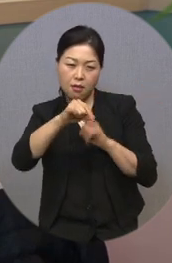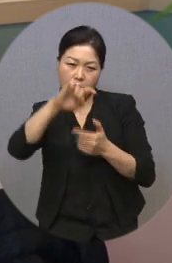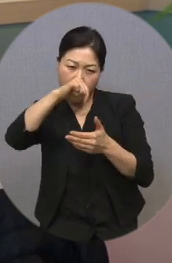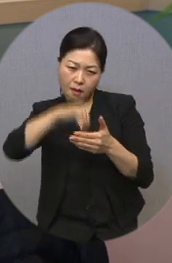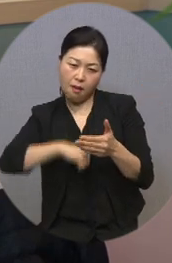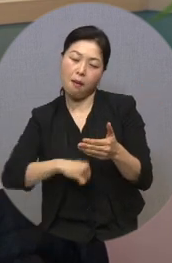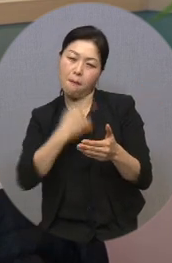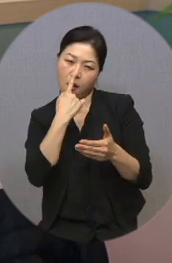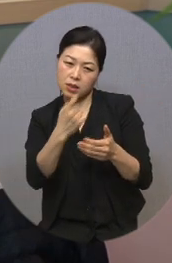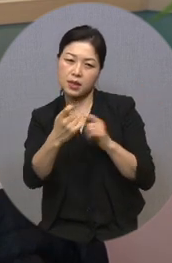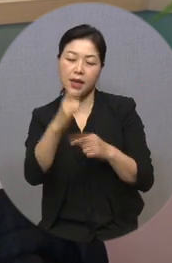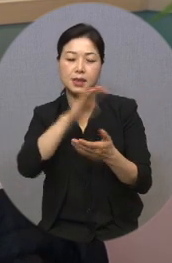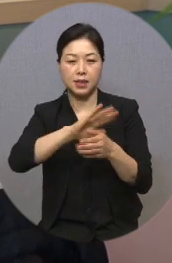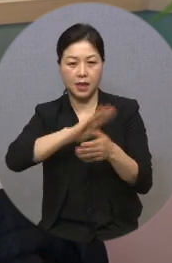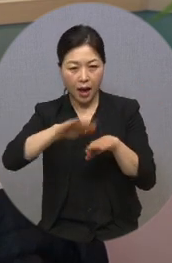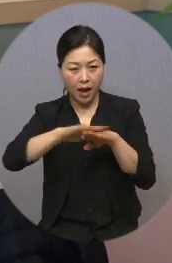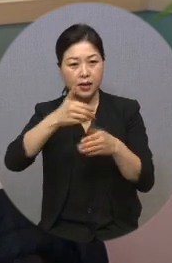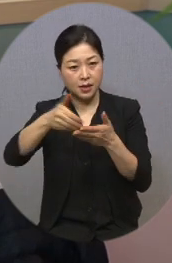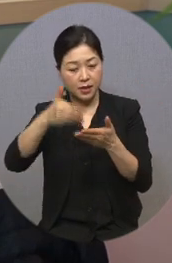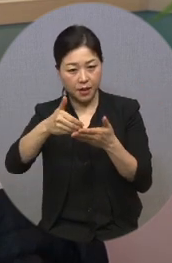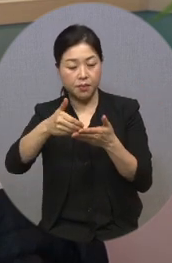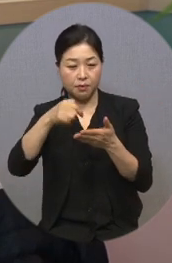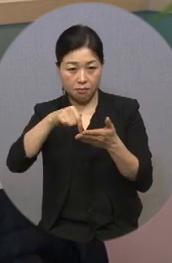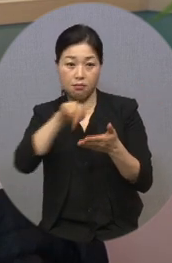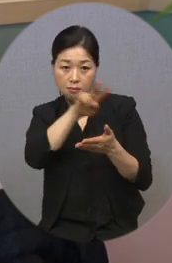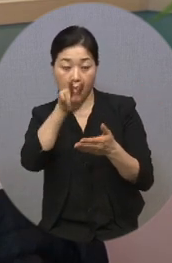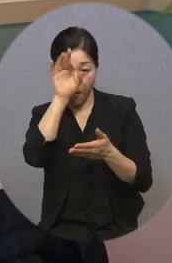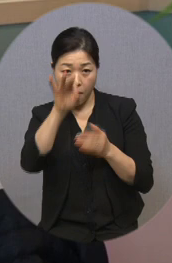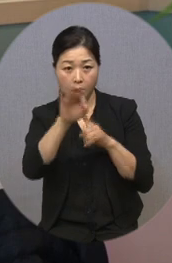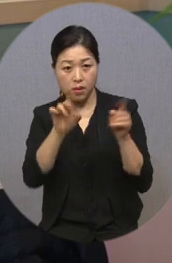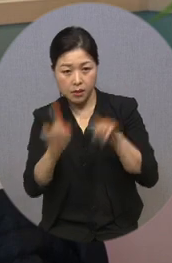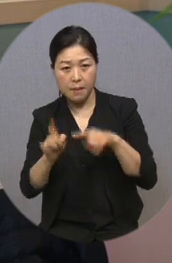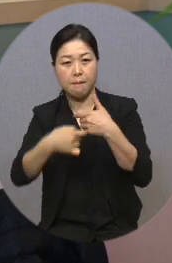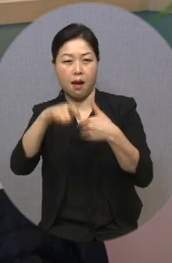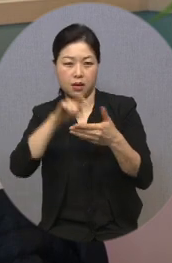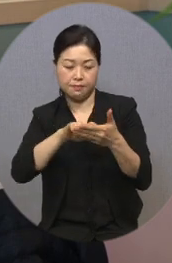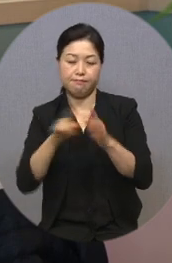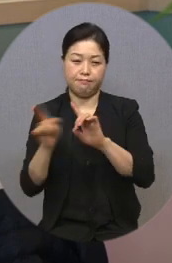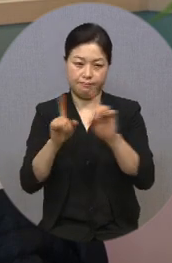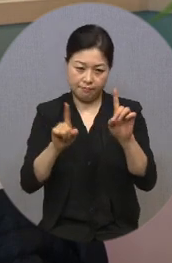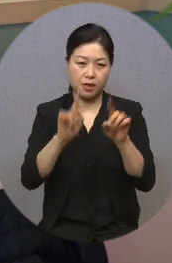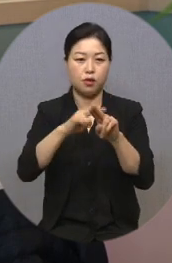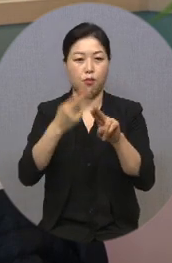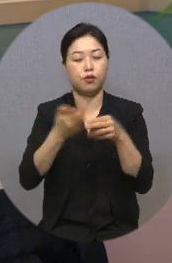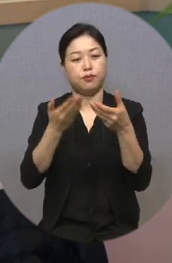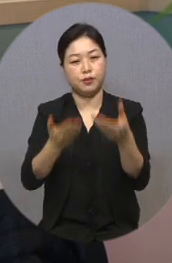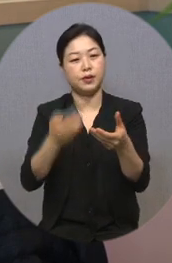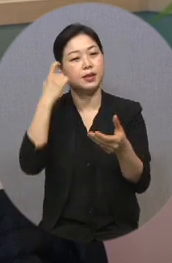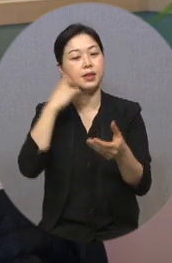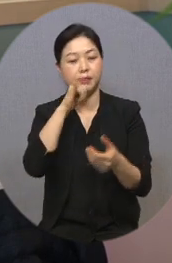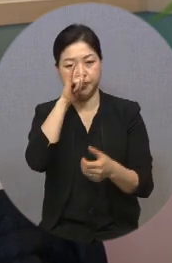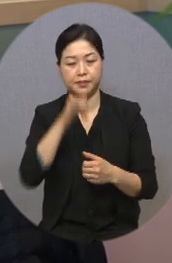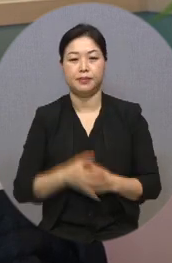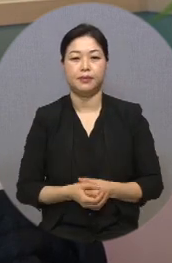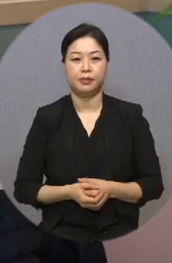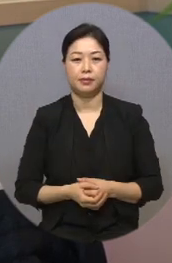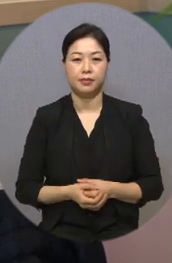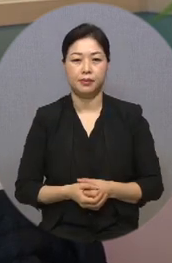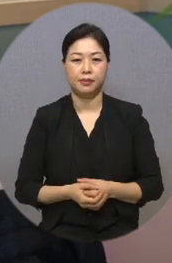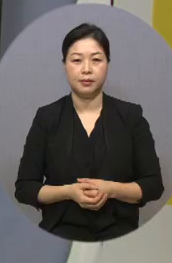바라보게 하는 작품들이 지친 마음에 자연 힐링을 선사하고 있습니다. 복지TV 뉴스